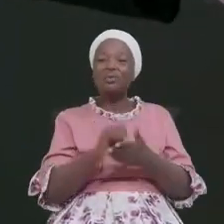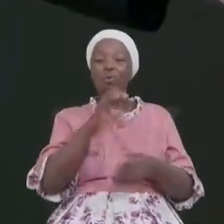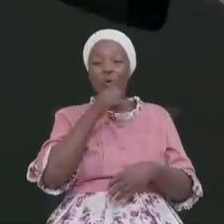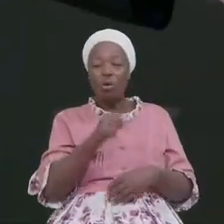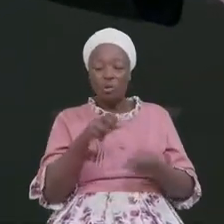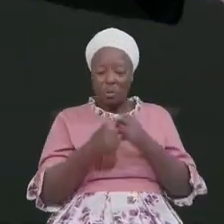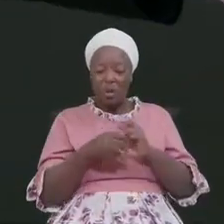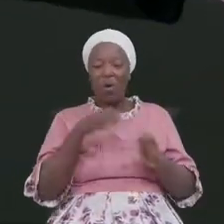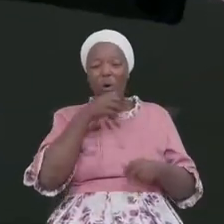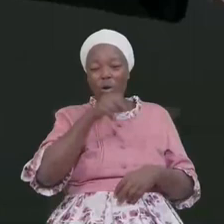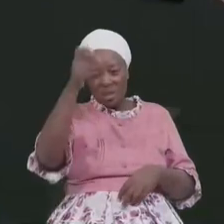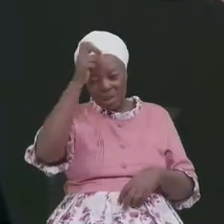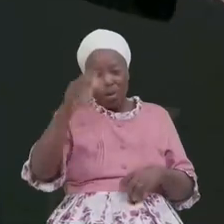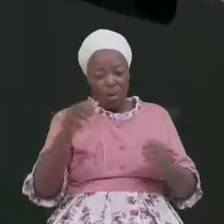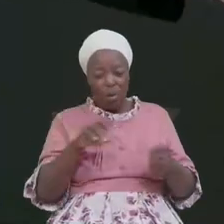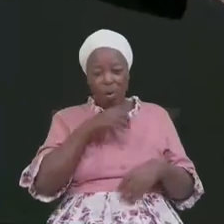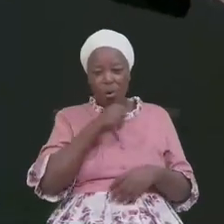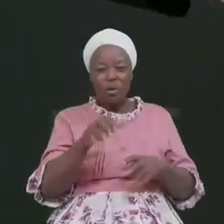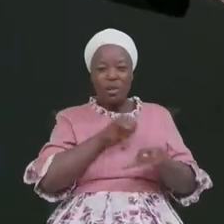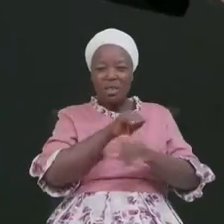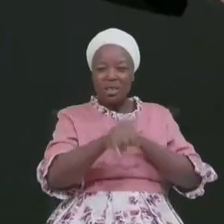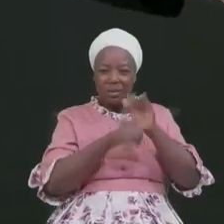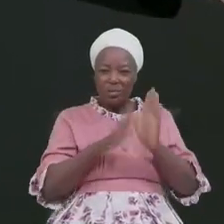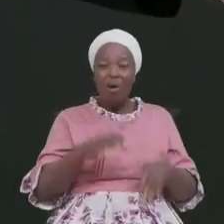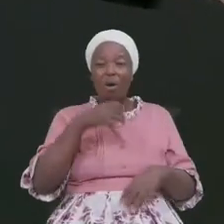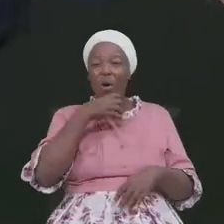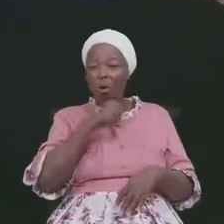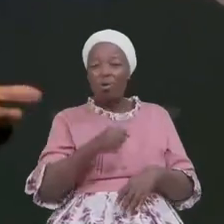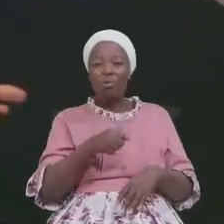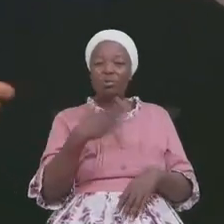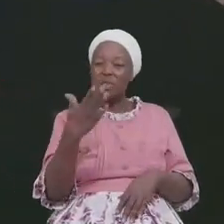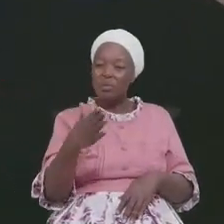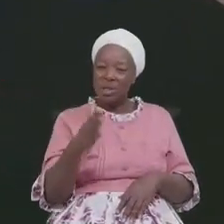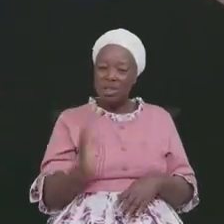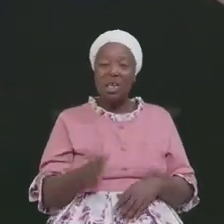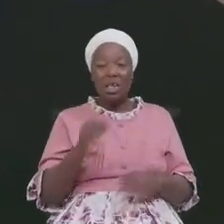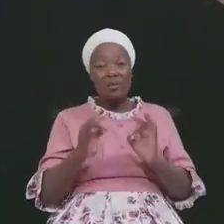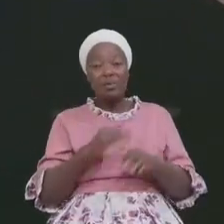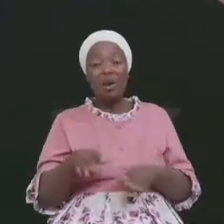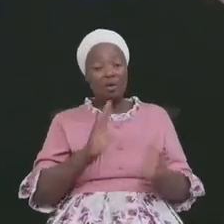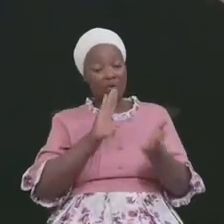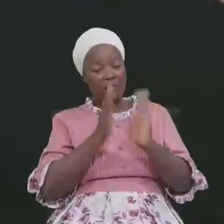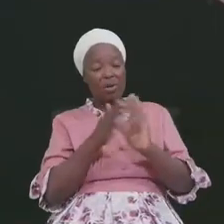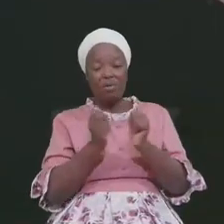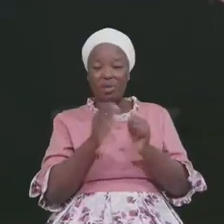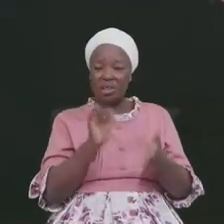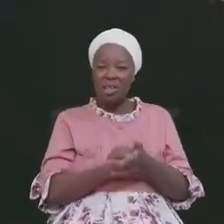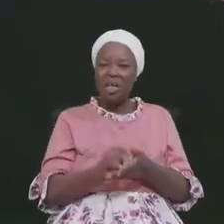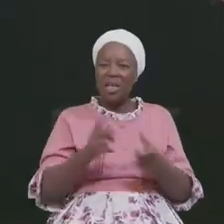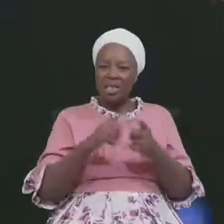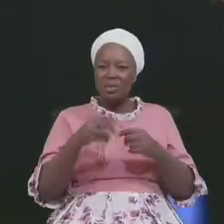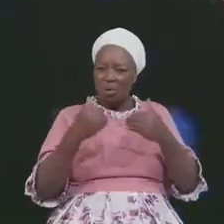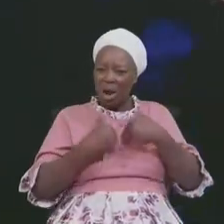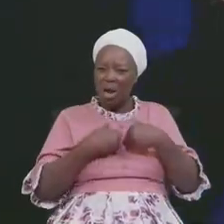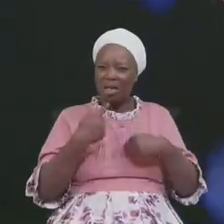Satan, à l'ancien trompeur, si tu es confronté aujourd'hui et tu agis de la même